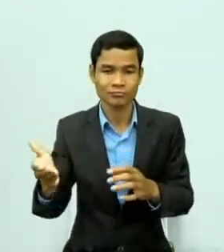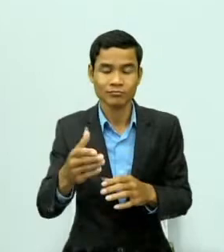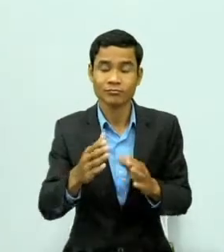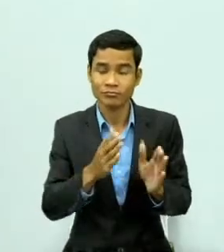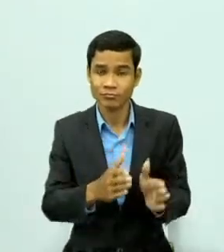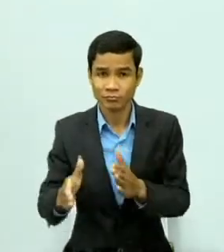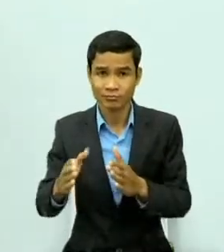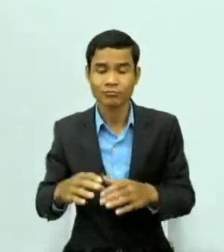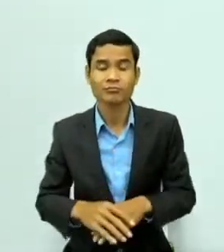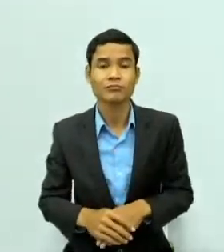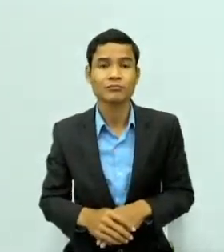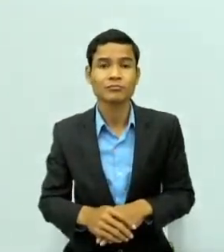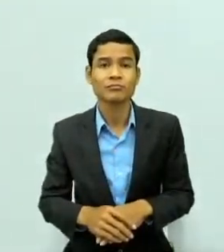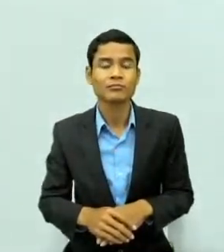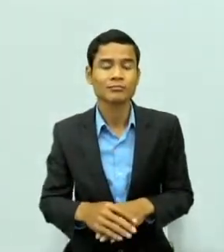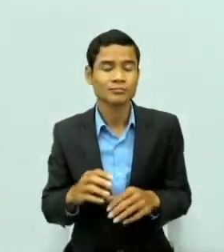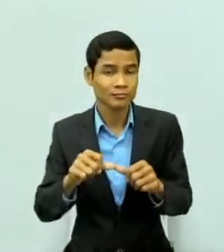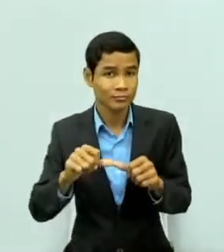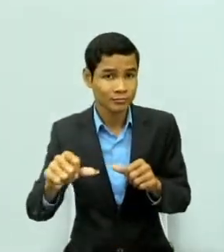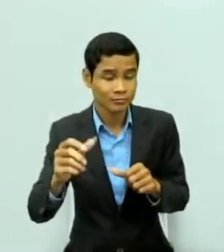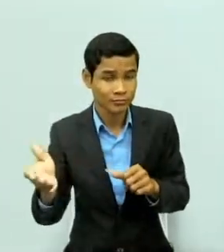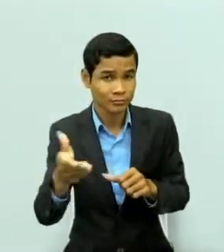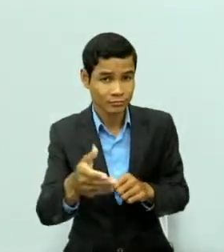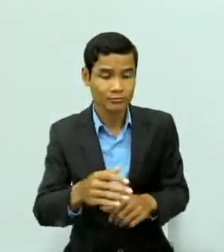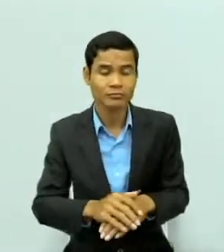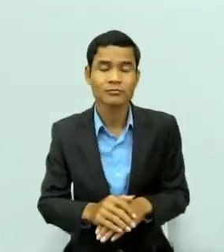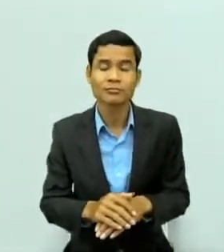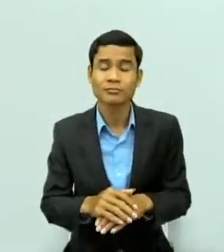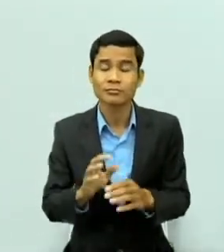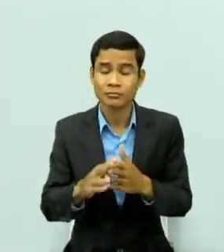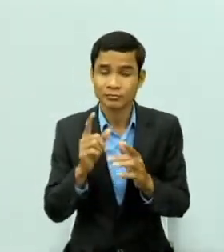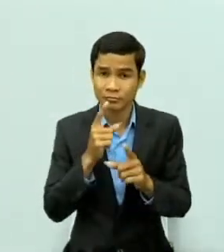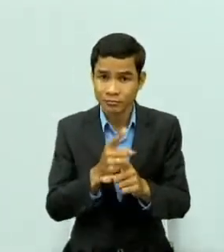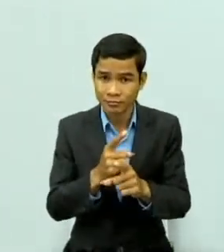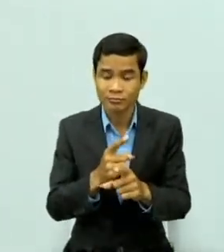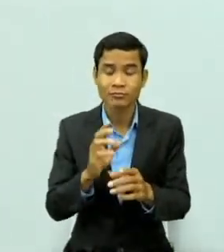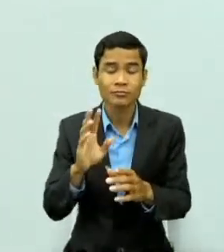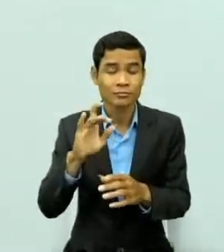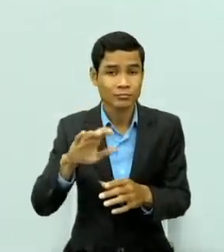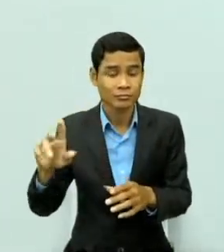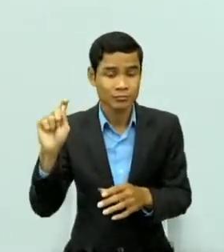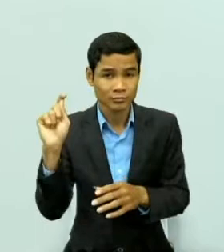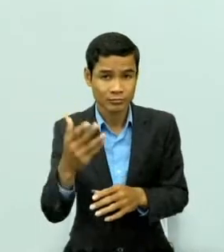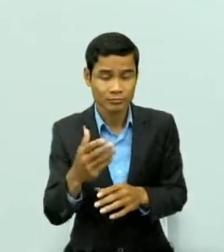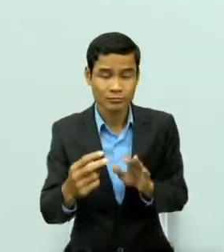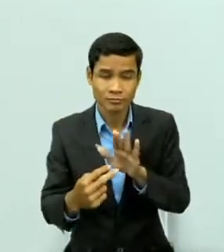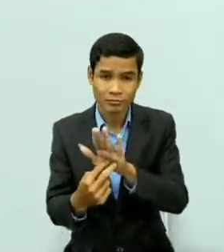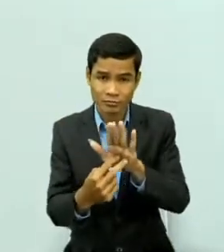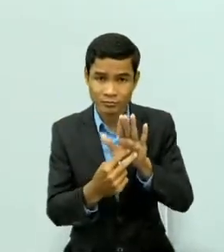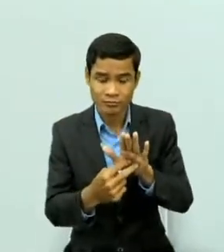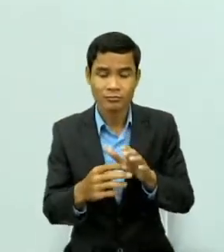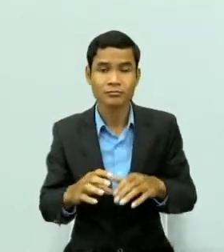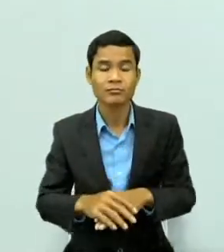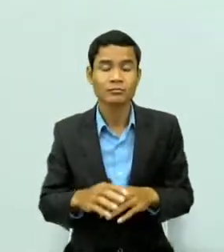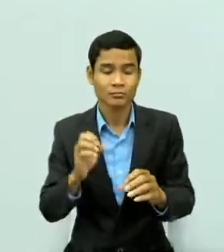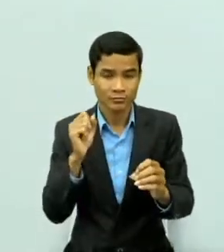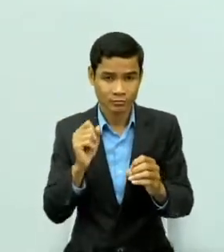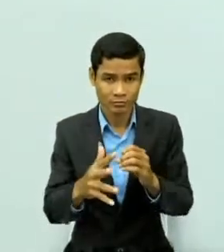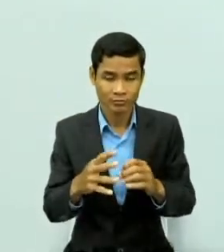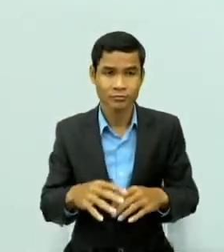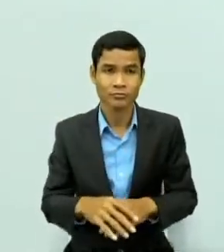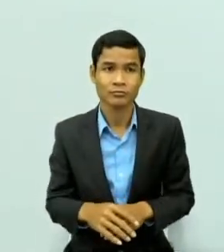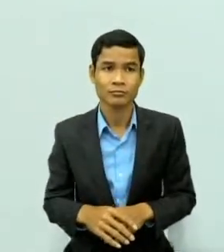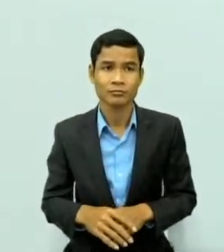មចាធ្វើបន្តទៀតណាទៅតាមបានអសរុបភាពដែលអ្នកគ្រូបានបង្ហាញជូនកូនចាចាប់ផ្ដើ